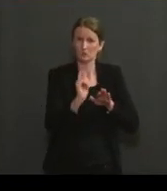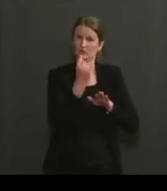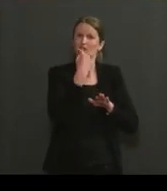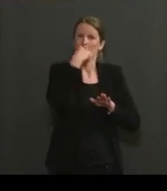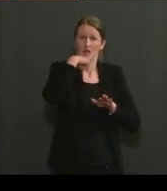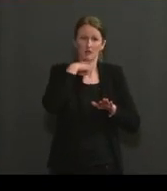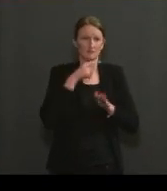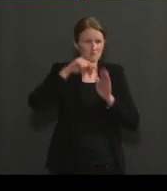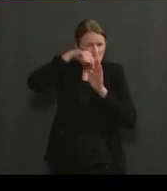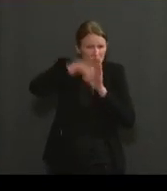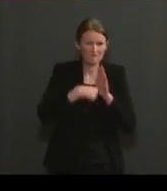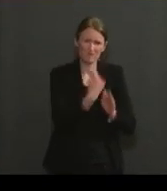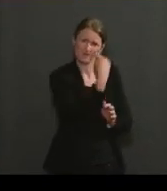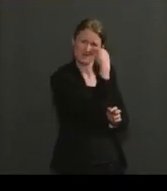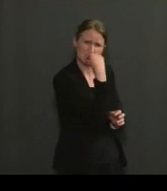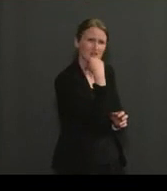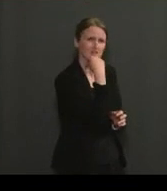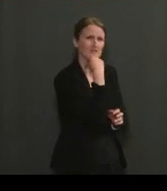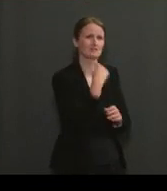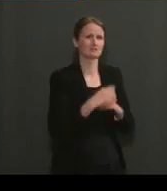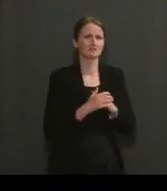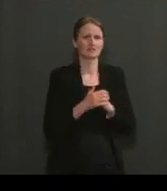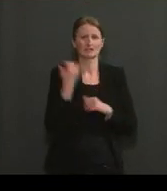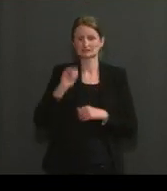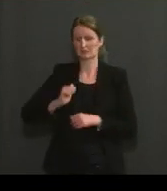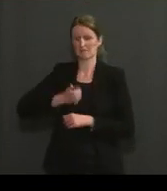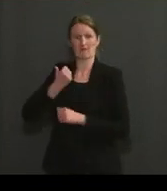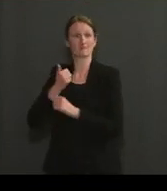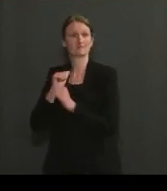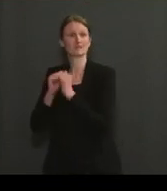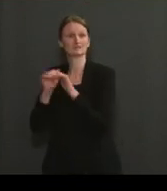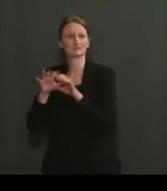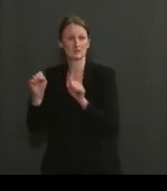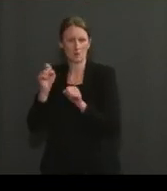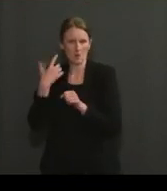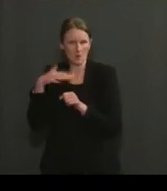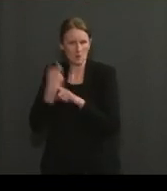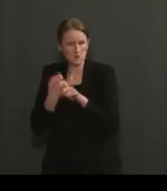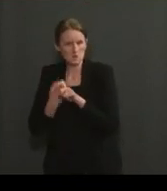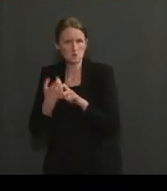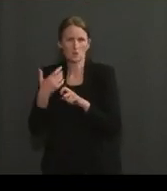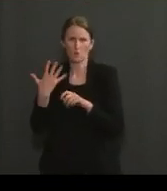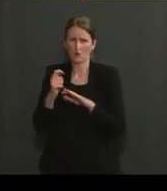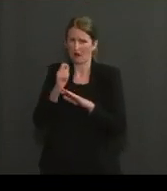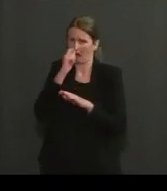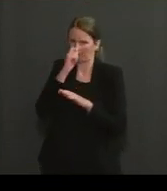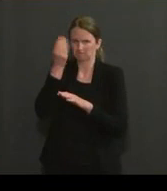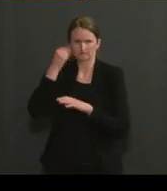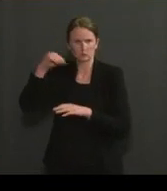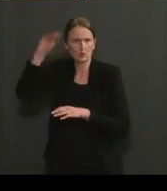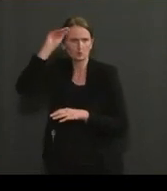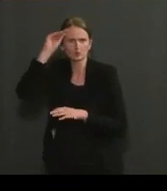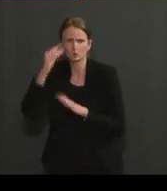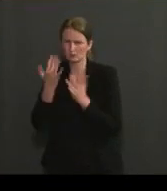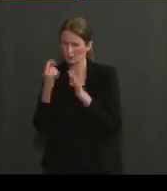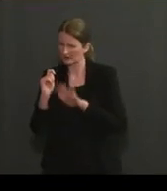qui sont très difficiles, pour ne pas dire dangereuses parfois, à faire par soi-même. Et donc, c'est un professionnel de santé qui va